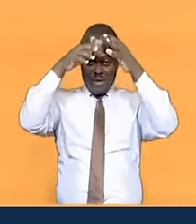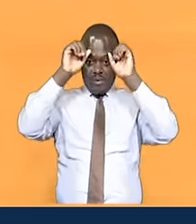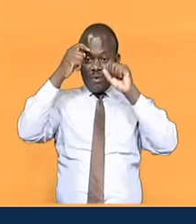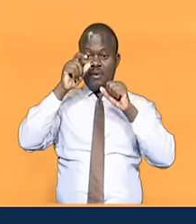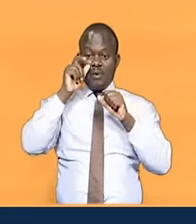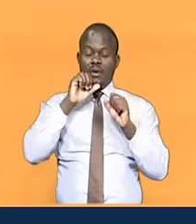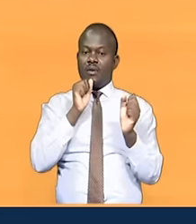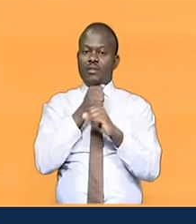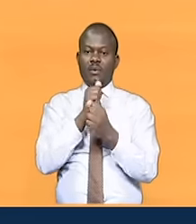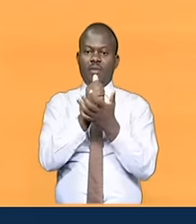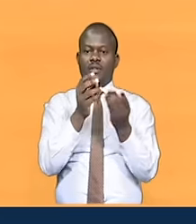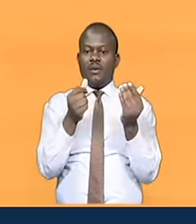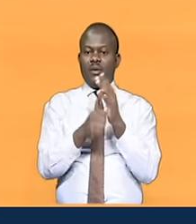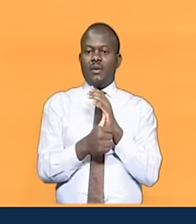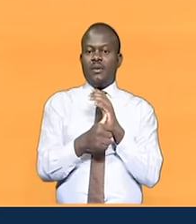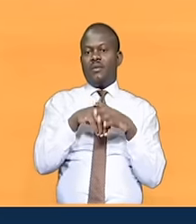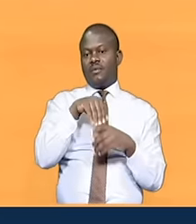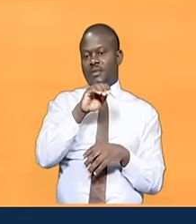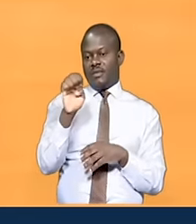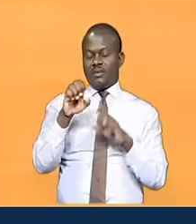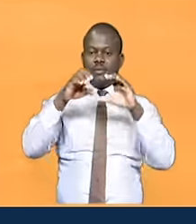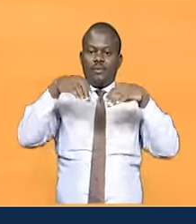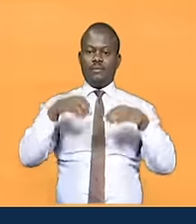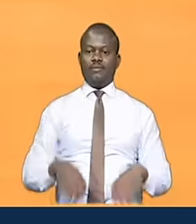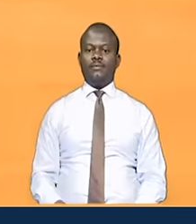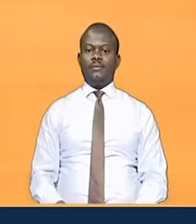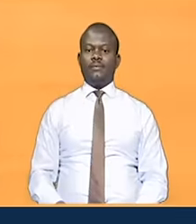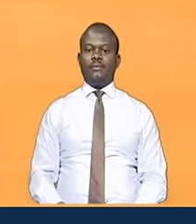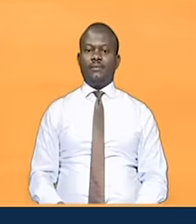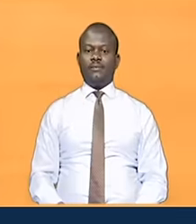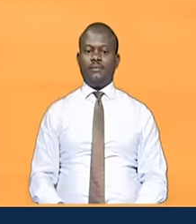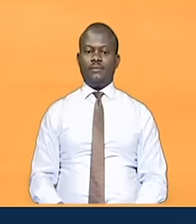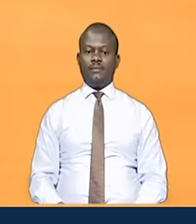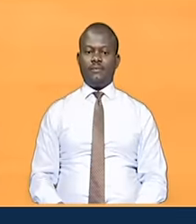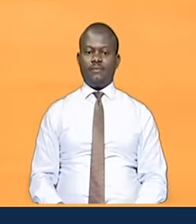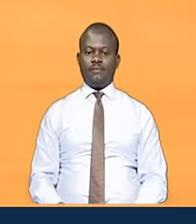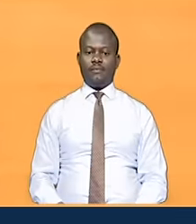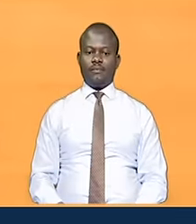bitavamo umuntu ukeneye w'iki kibazo cy'umurasazuba bwa Congo You start by giving